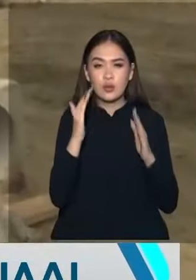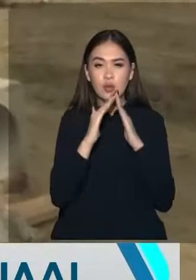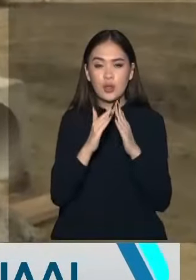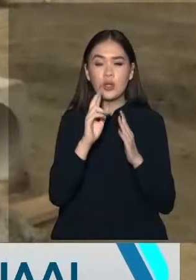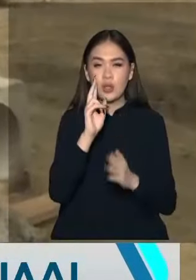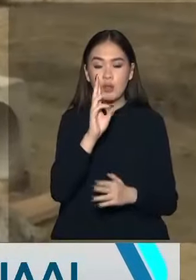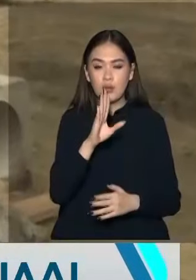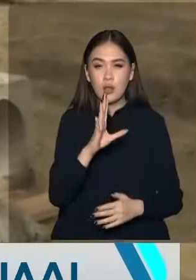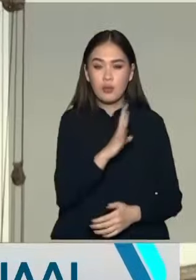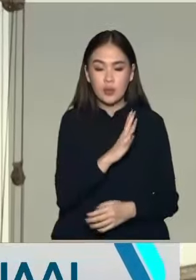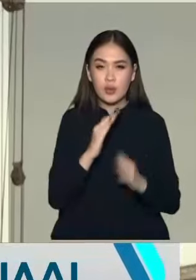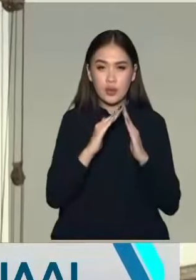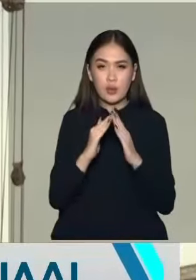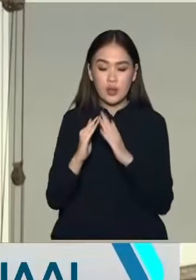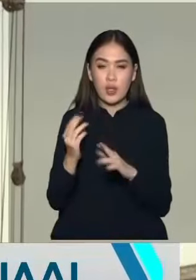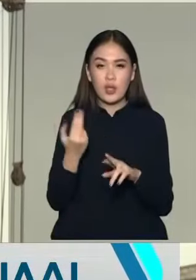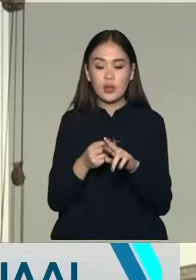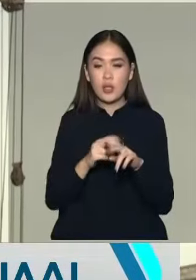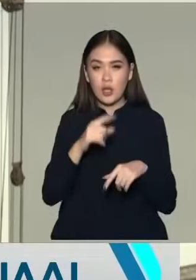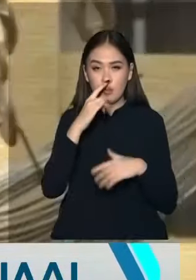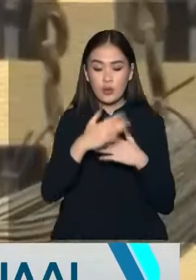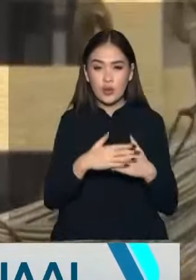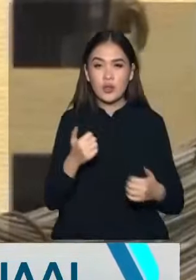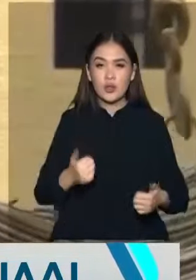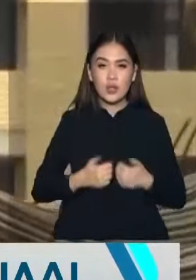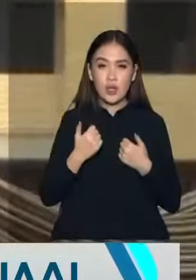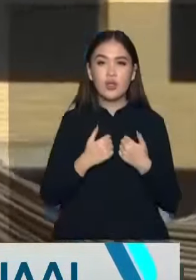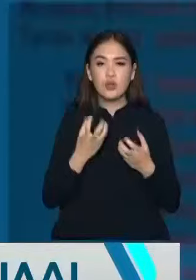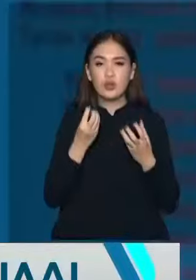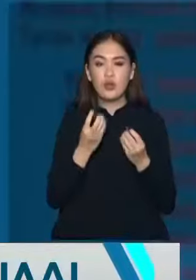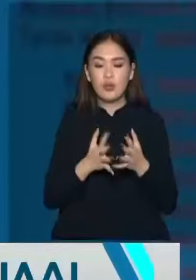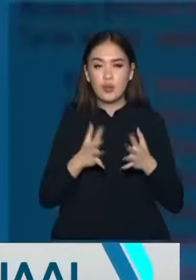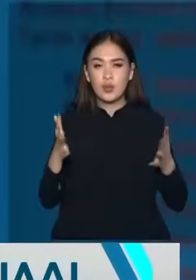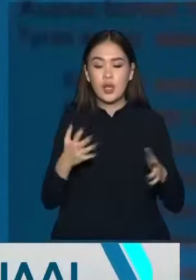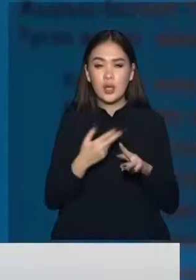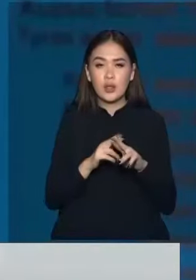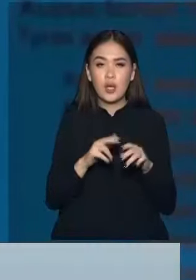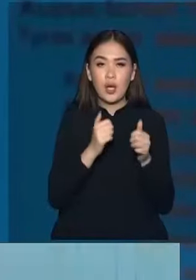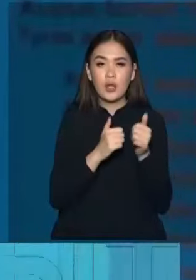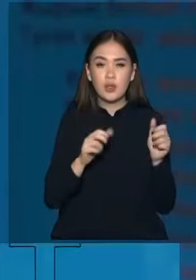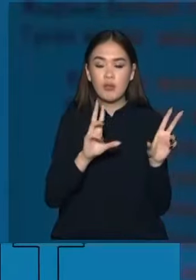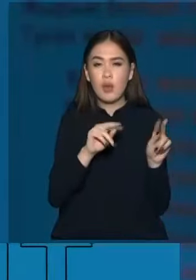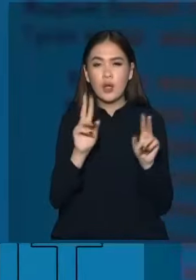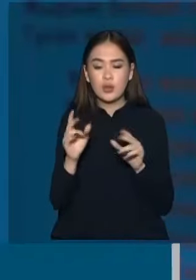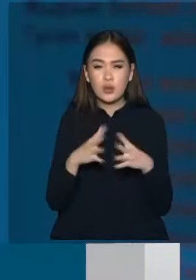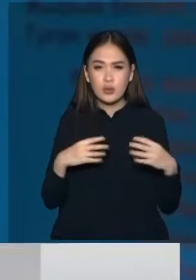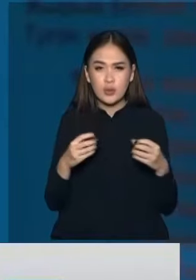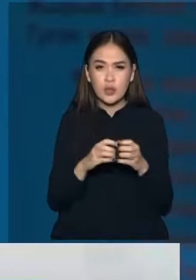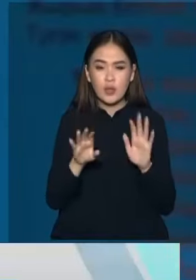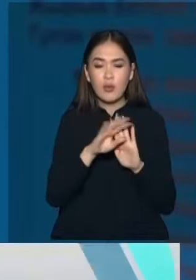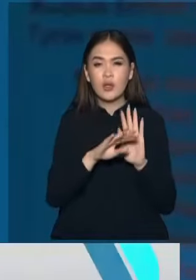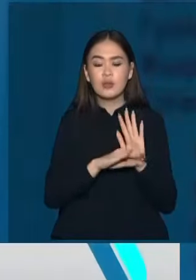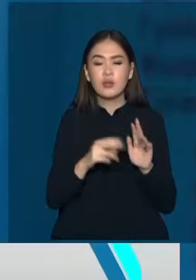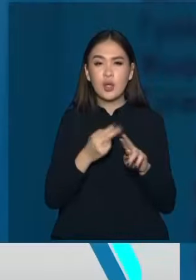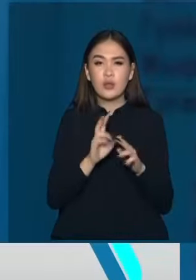пәтер кілттері табыс етілді. Биыл да бұл үдеріс қалыс қалып жатқан жоқ. сонымен қатар бақытты отбасы деген программа бағдарлама